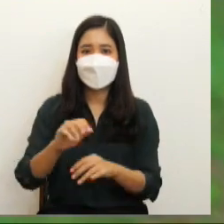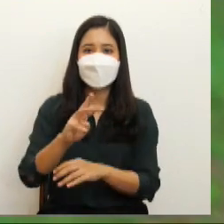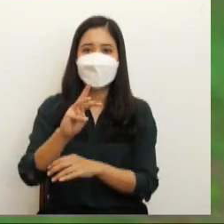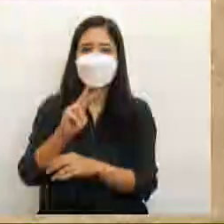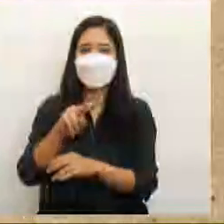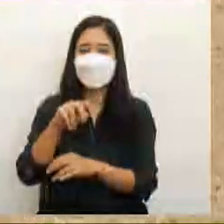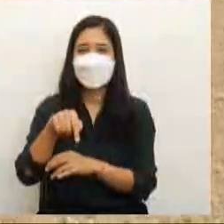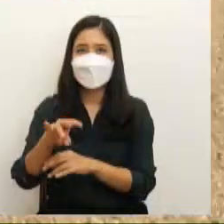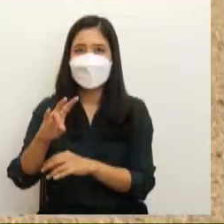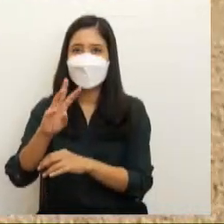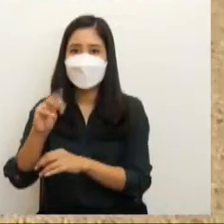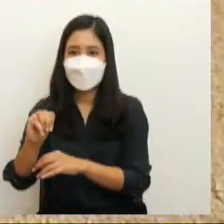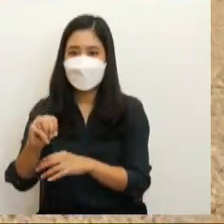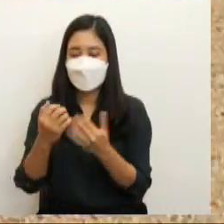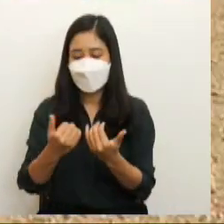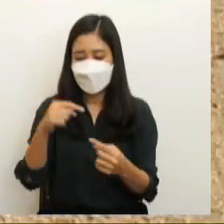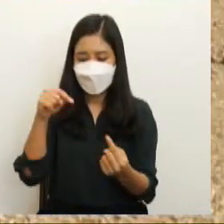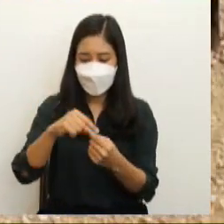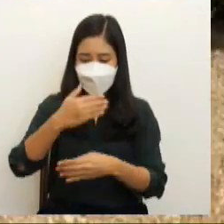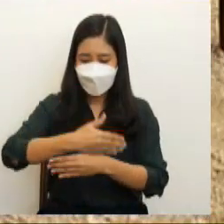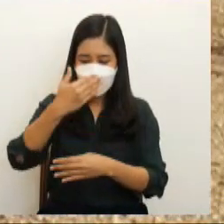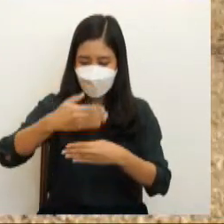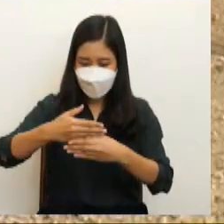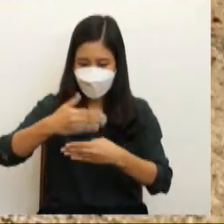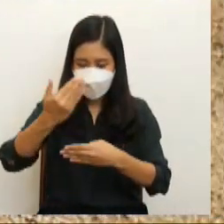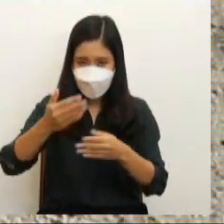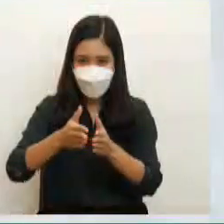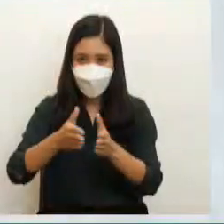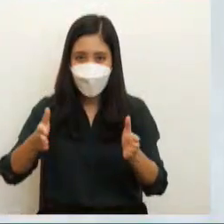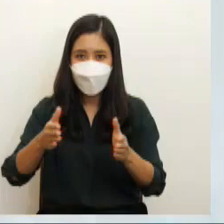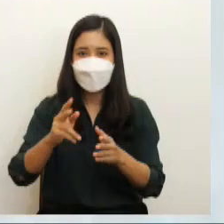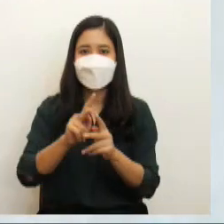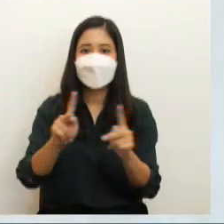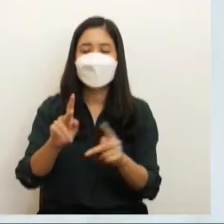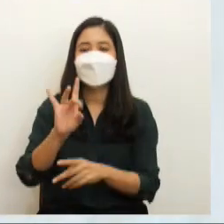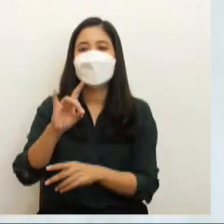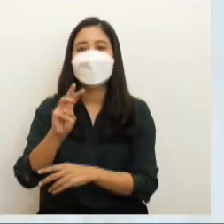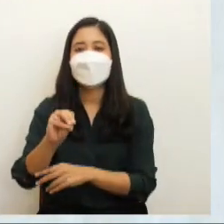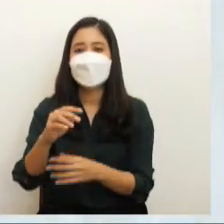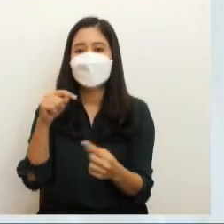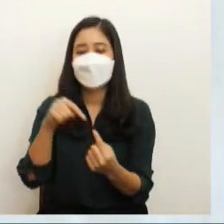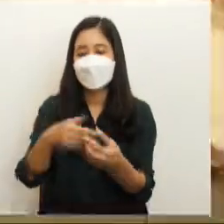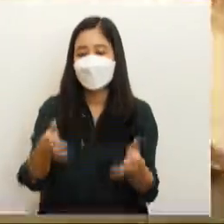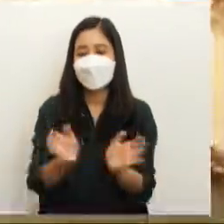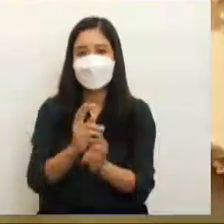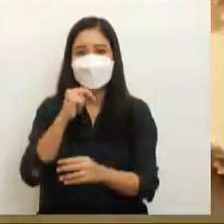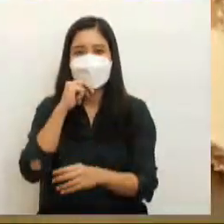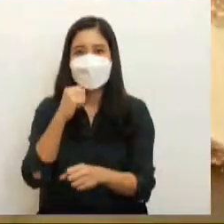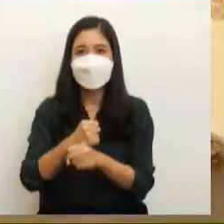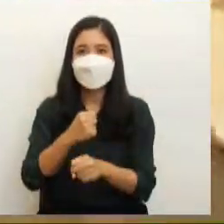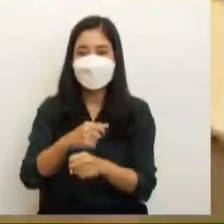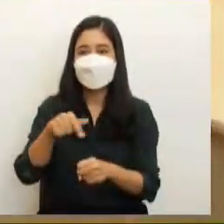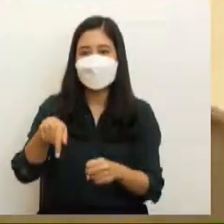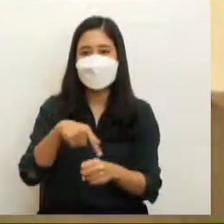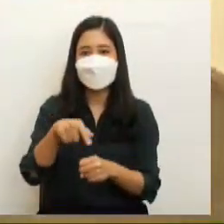แล้วก็ความกว้างของสันเขื่อน8เมตรความสูง20เมตรแล้วก็มีอาคารส่งน้ำอยู่ฝั่งซ้ายนะครับแล้ว